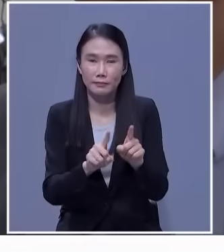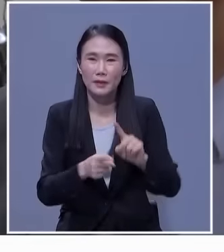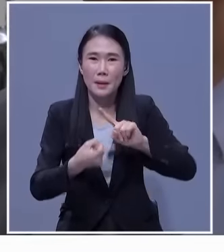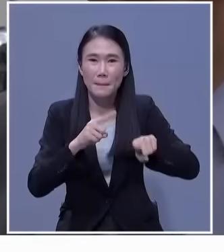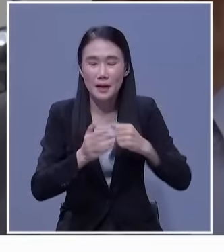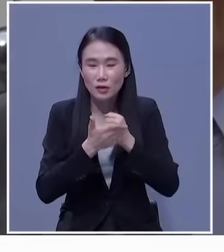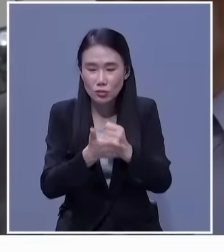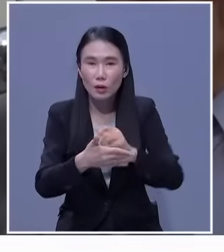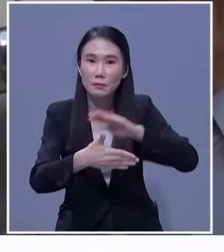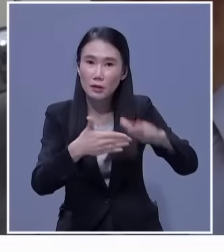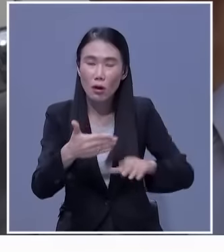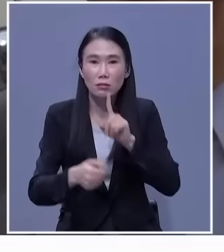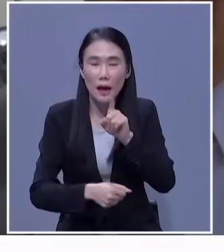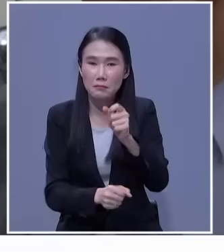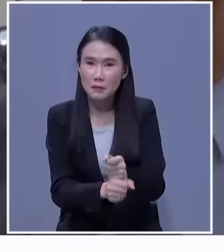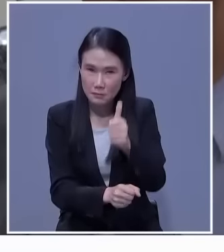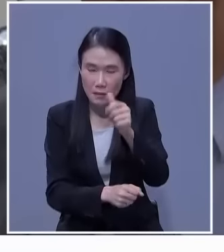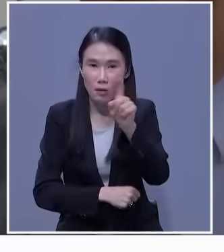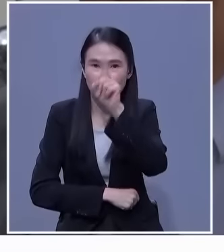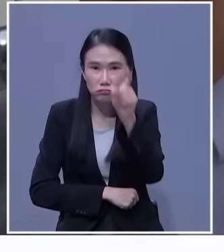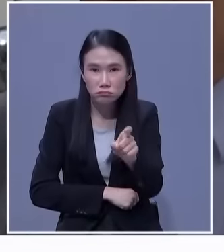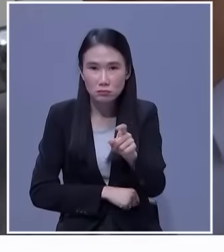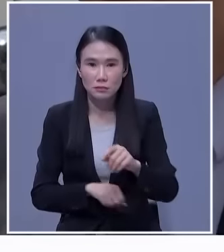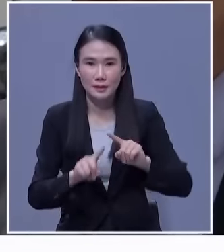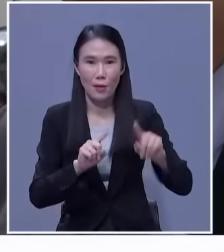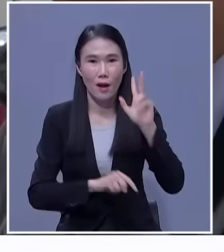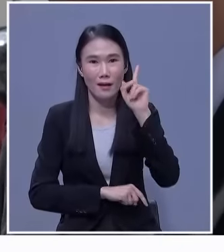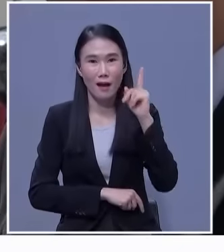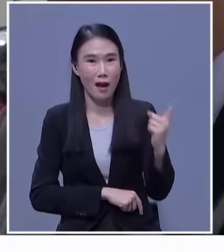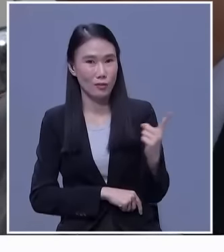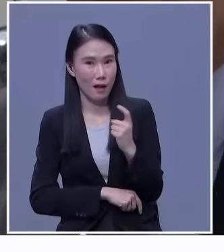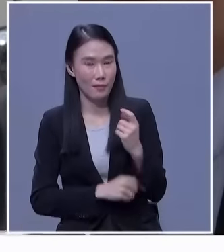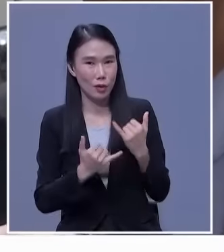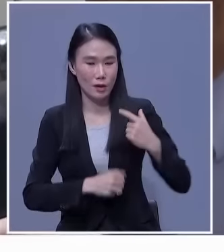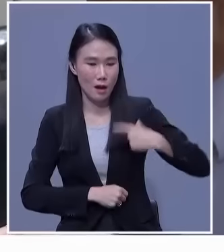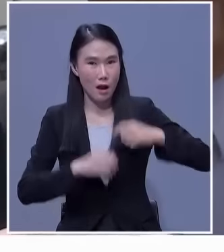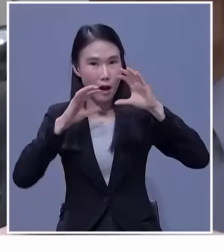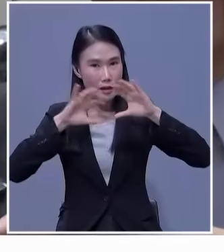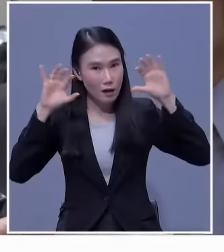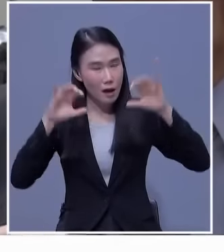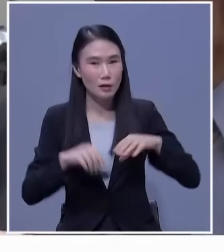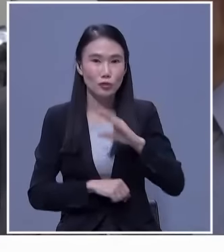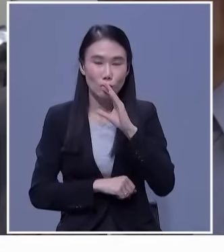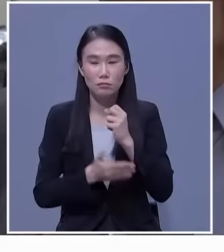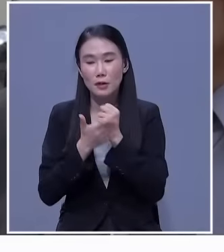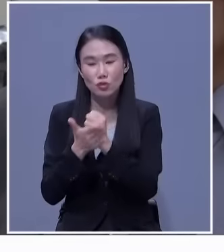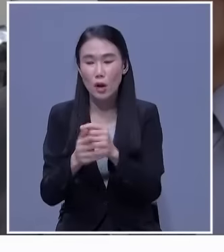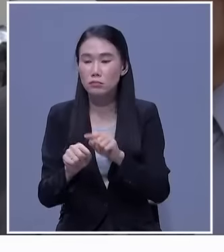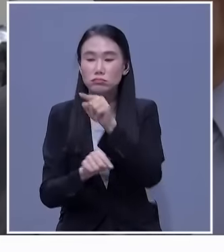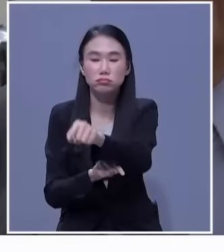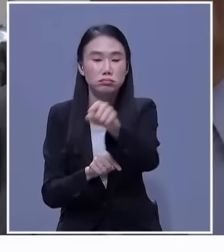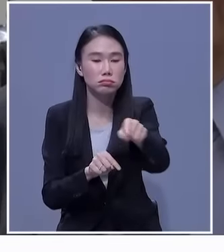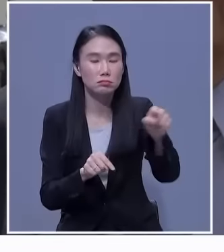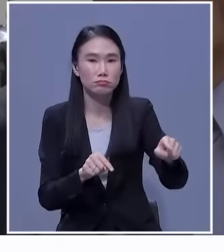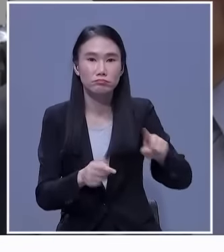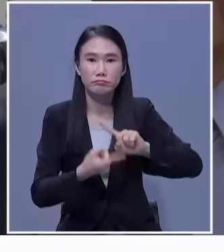เพื่อนพี่น้องไม่ได้หรอ แปลว่าอย่างนี้ในปัจจุบันคืออัยการคนไหนก็สามารถข้ามไปช่วยคดี